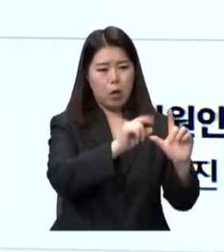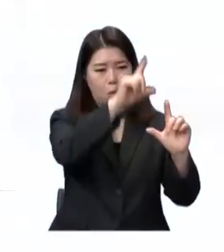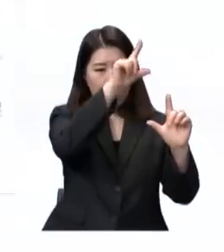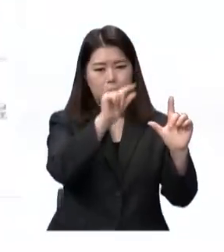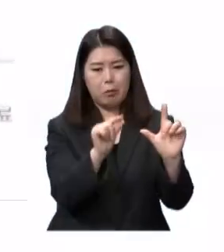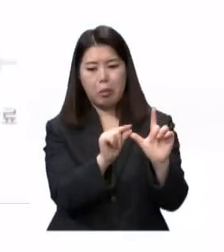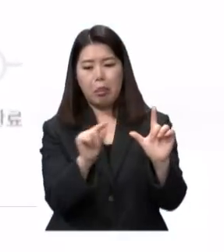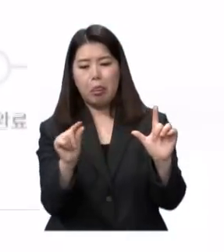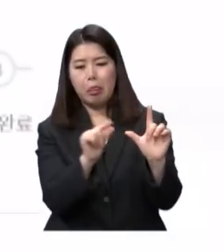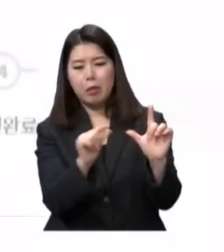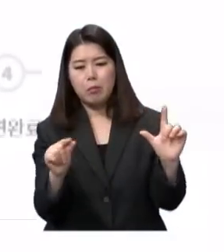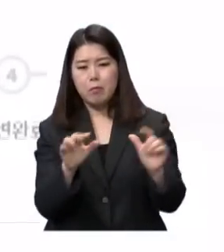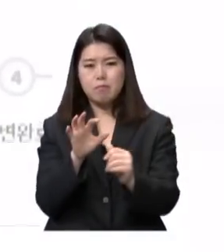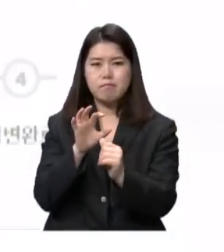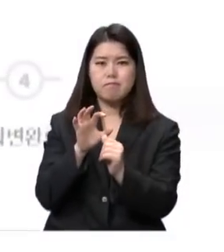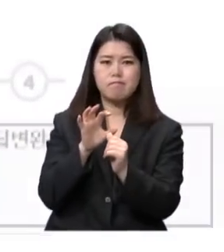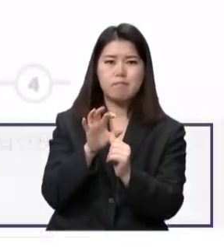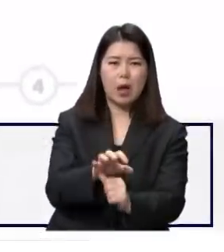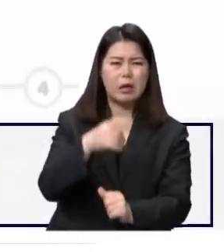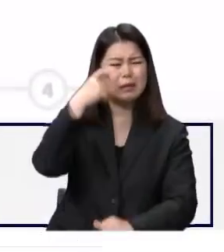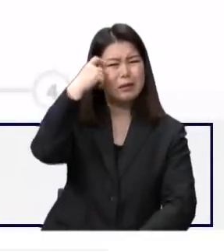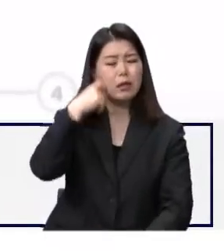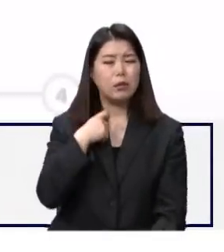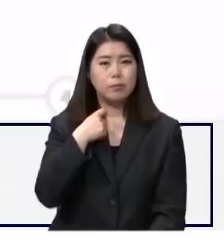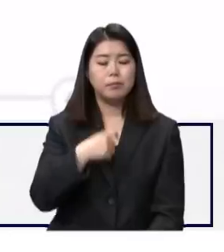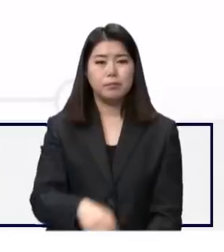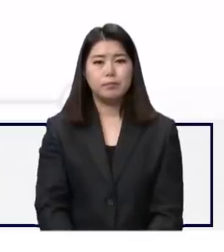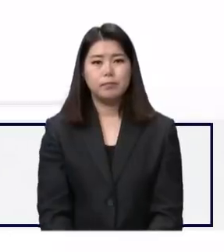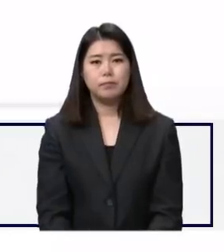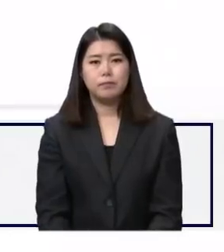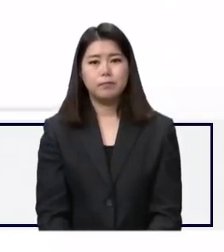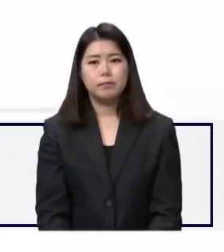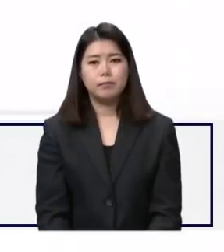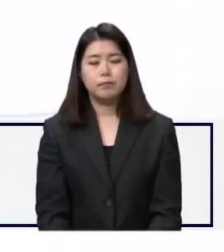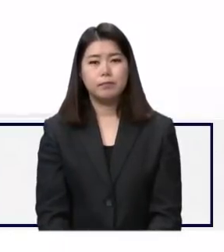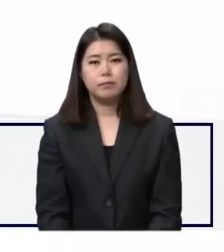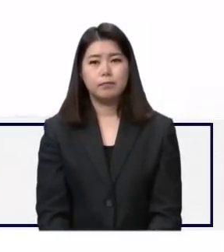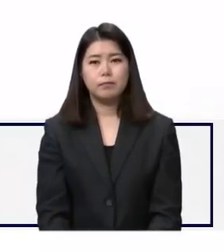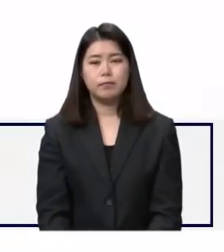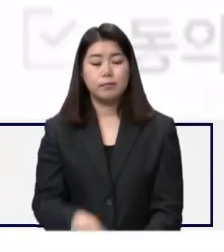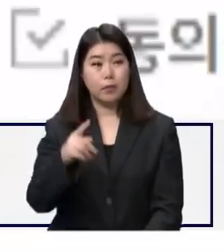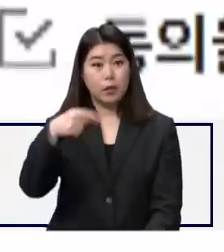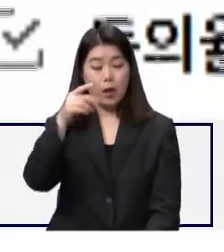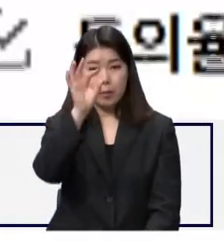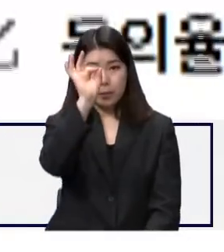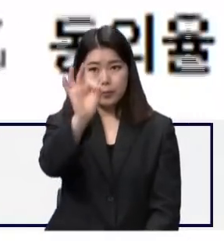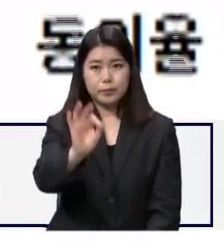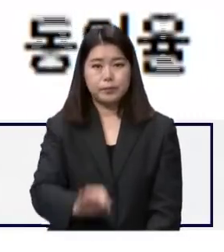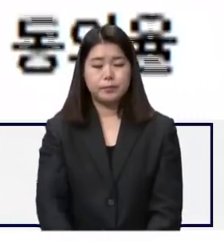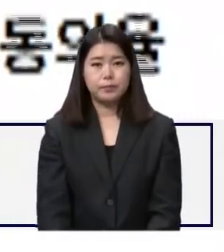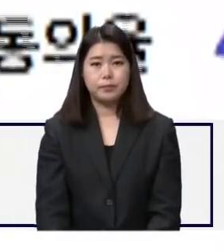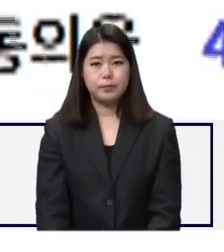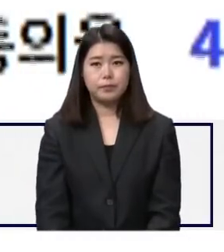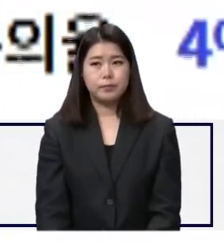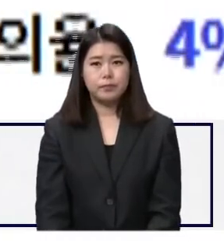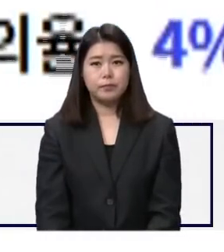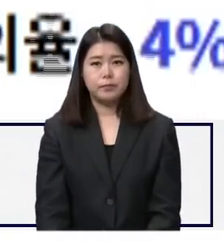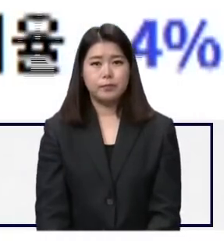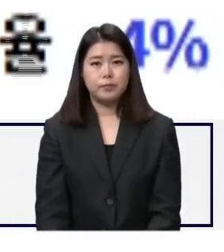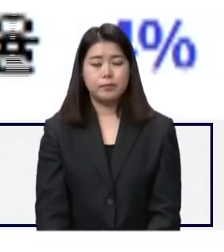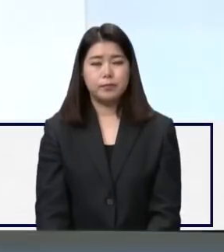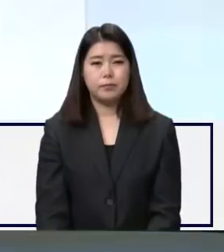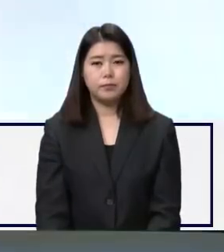아니냐라는 사실 그 부분이 우려가 되는 부분일 텐데 다음 기사를 좀 경향 기사를 좀 같이 보겠습니다